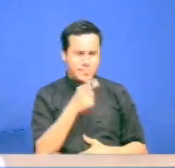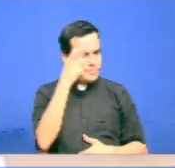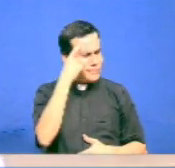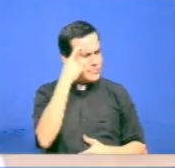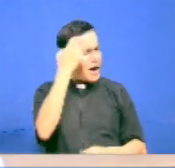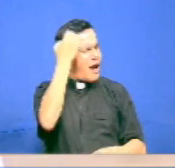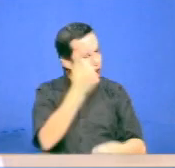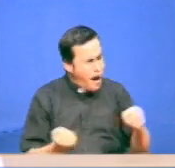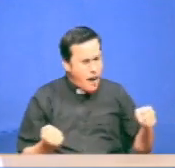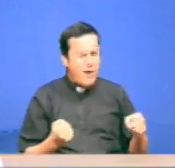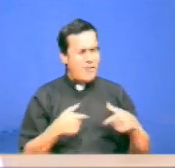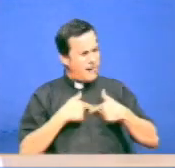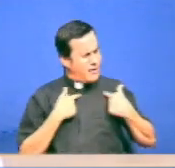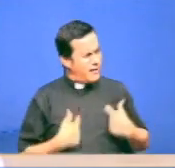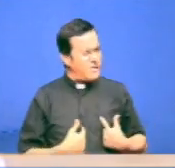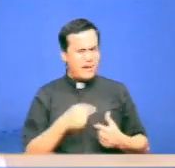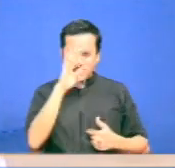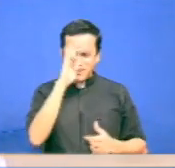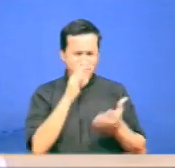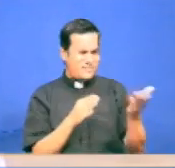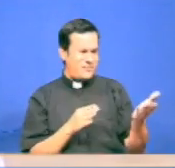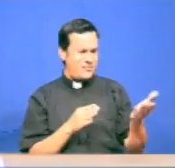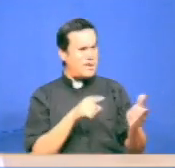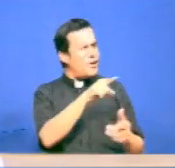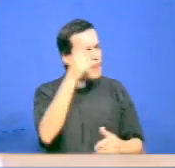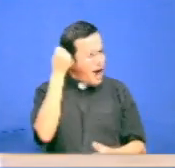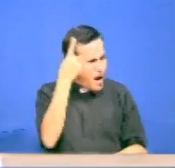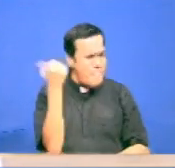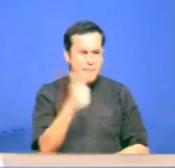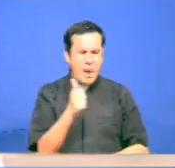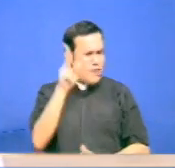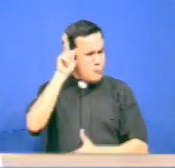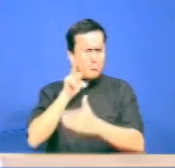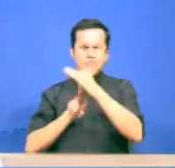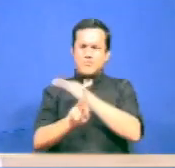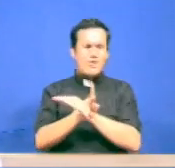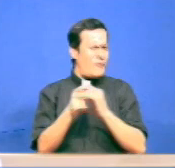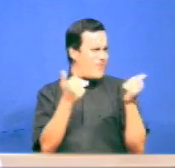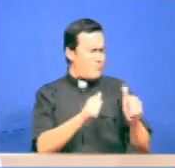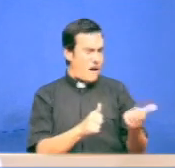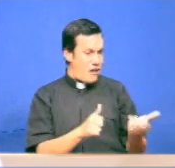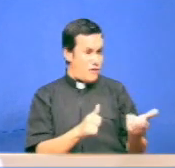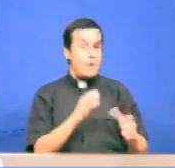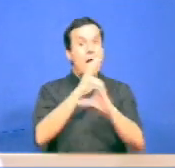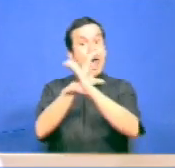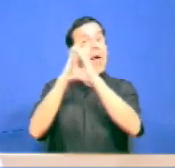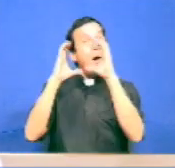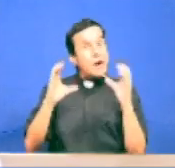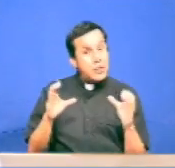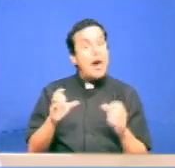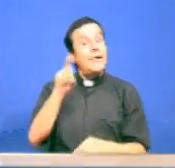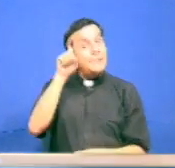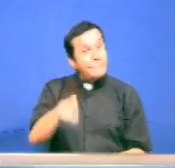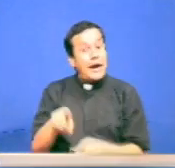mizito, kwa kusadiki yote waliosema manabii, je, haikumpasa Kristo kuvumilia mateso